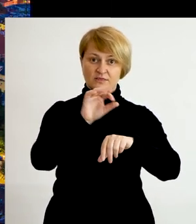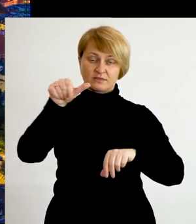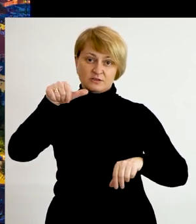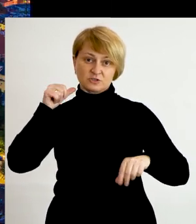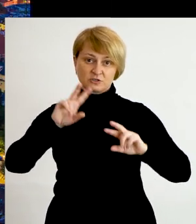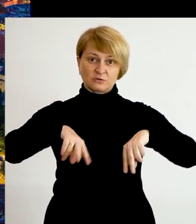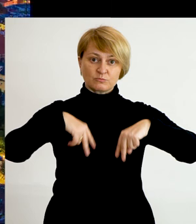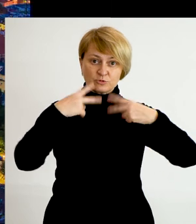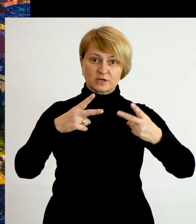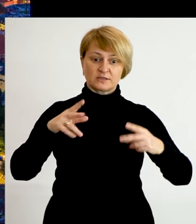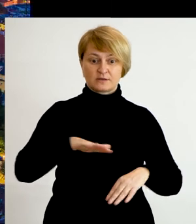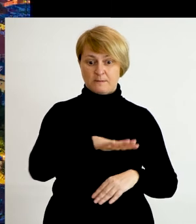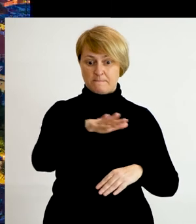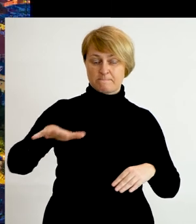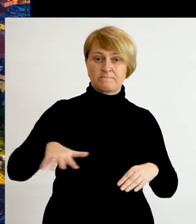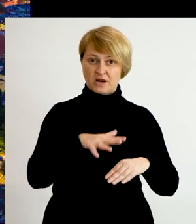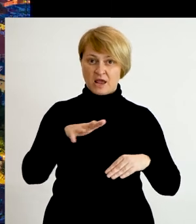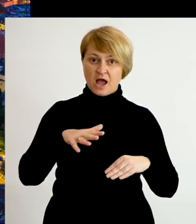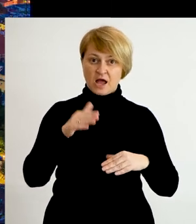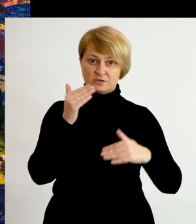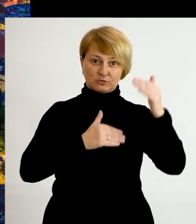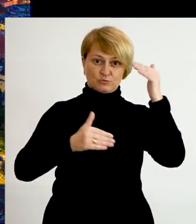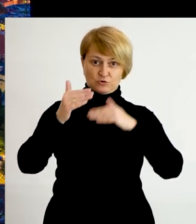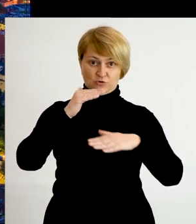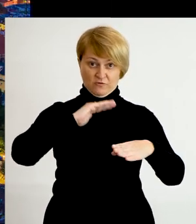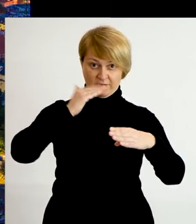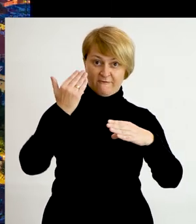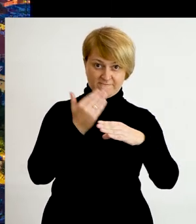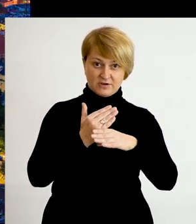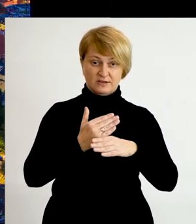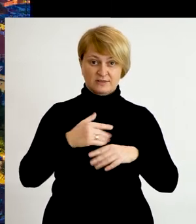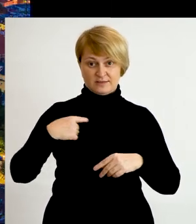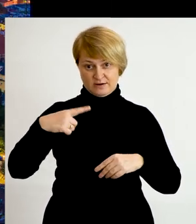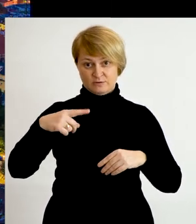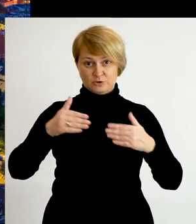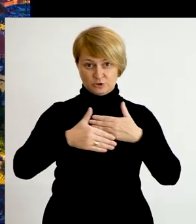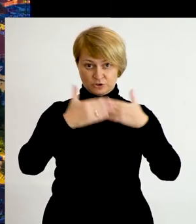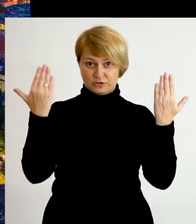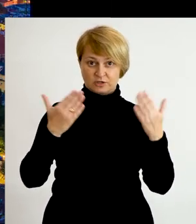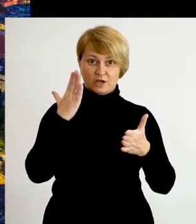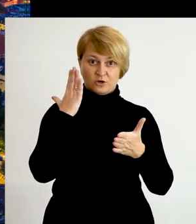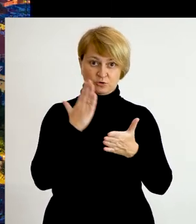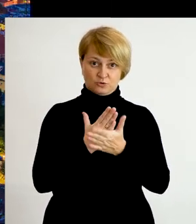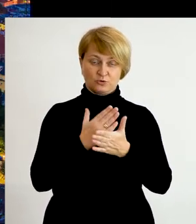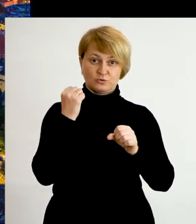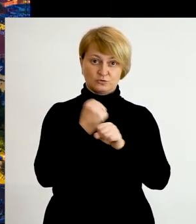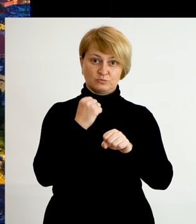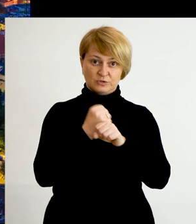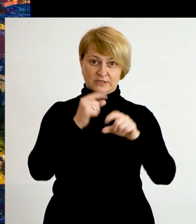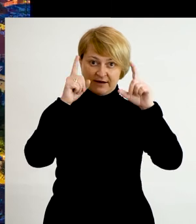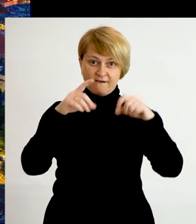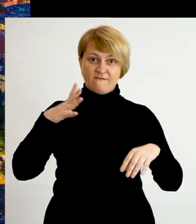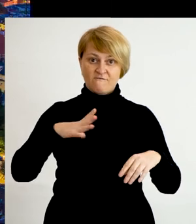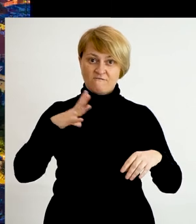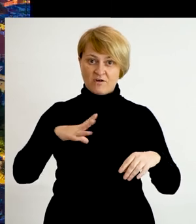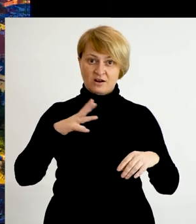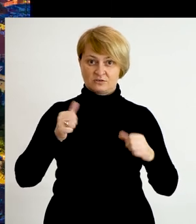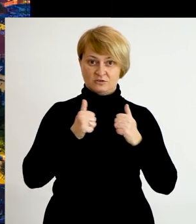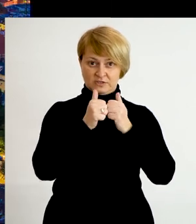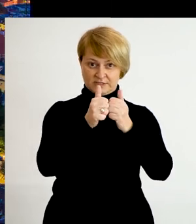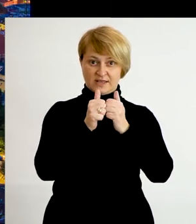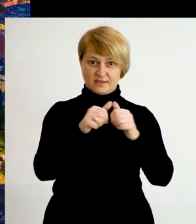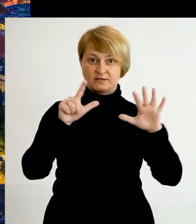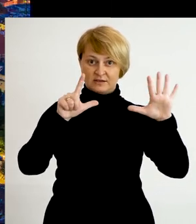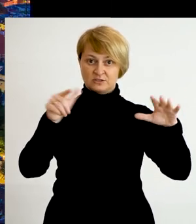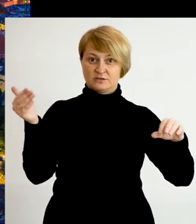W zeszłym tygodniu przekazaliśmy plac budowy inwestorowi, więc myślę, że w najbliższych dniach prace się rozpoczną. Wartość zadania 7 milionów